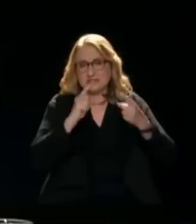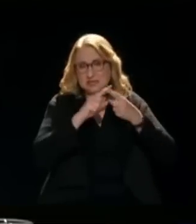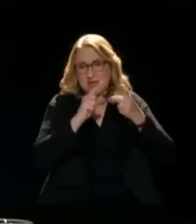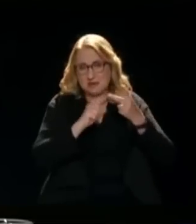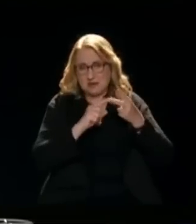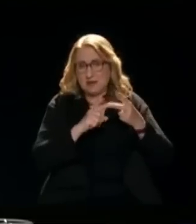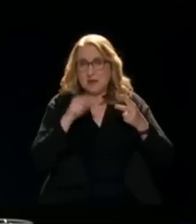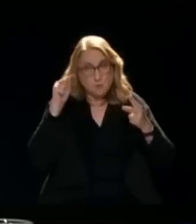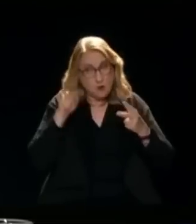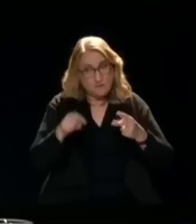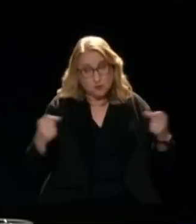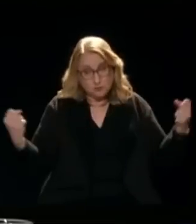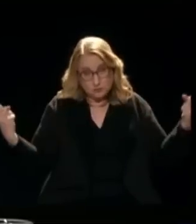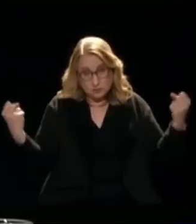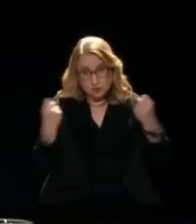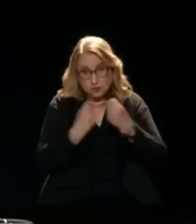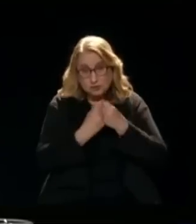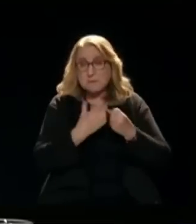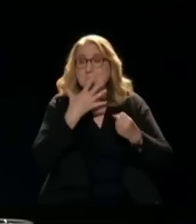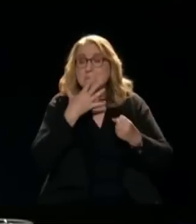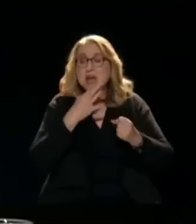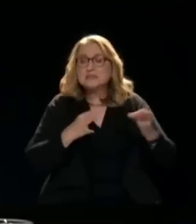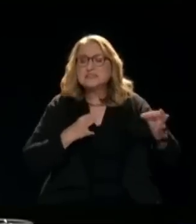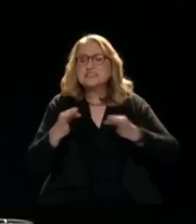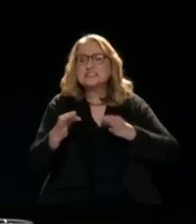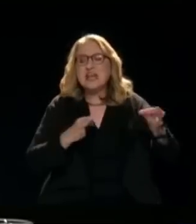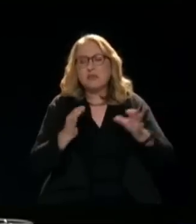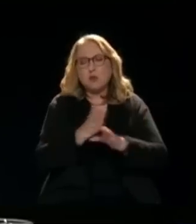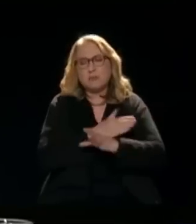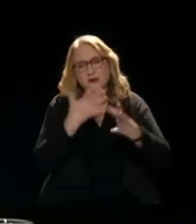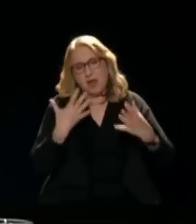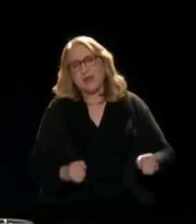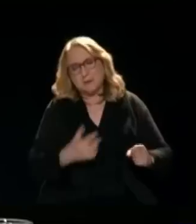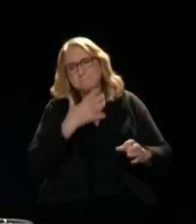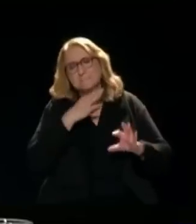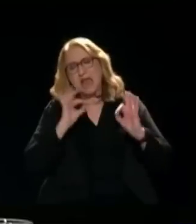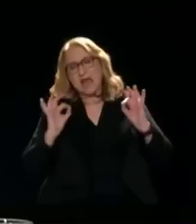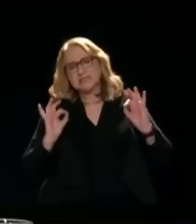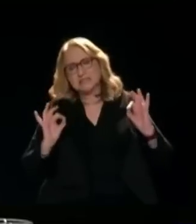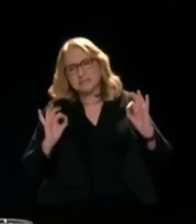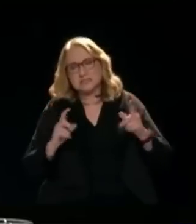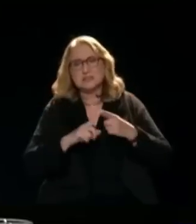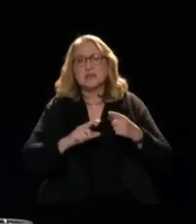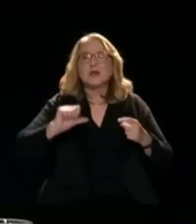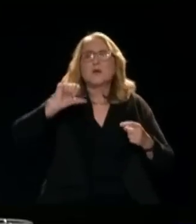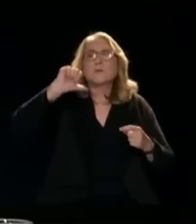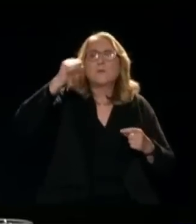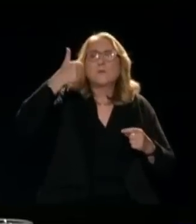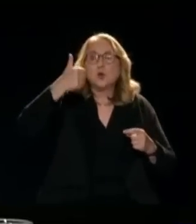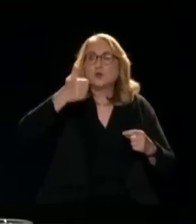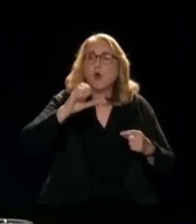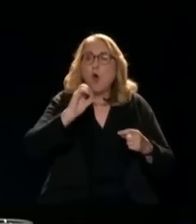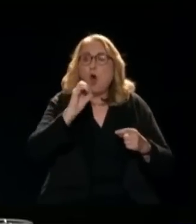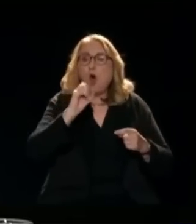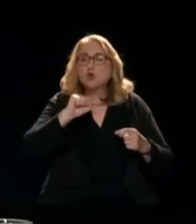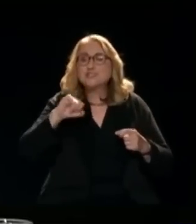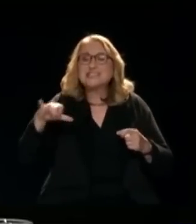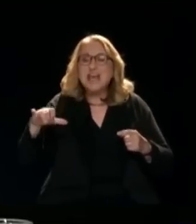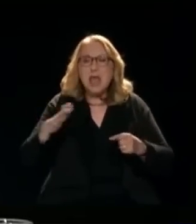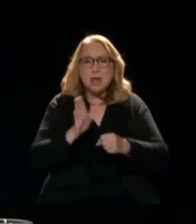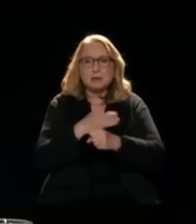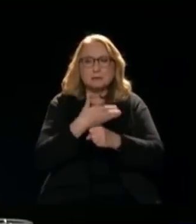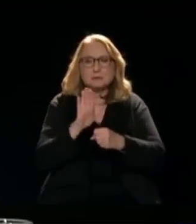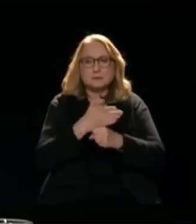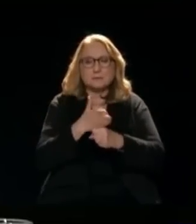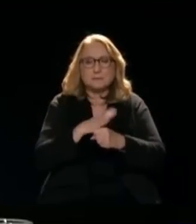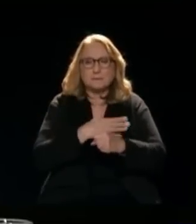το συγκεκριμένο δυστύχημα εκ προμελέτης. Δηλαδή, το πρώτο πράγμα είναι το σπάσιμο της λειτουργίας του ΟΣΕ. Το γεγονός δηλαδή